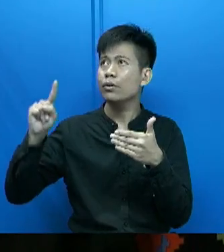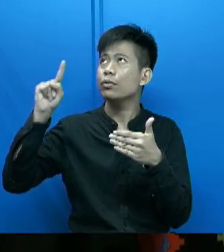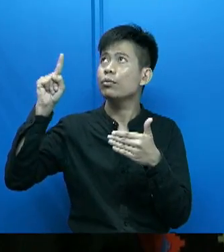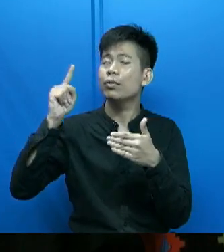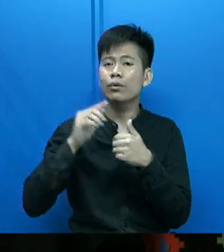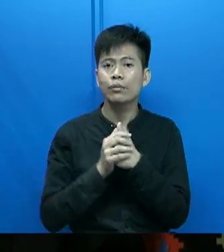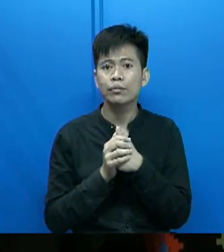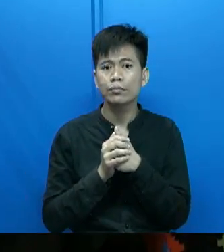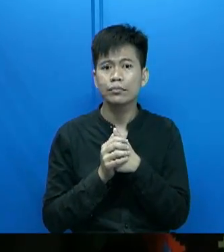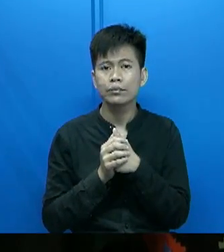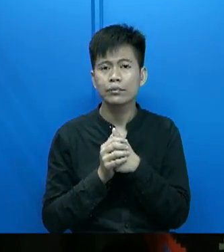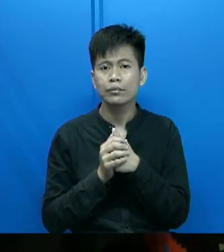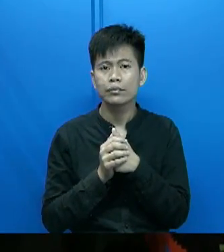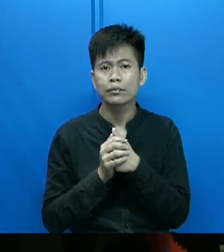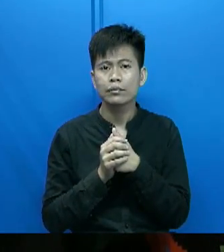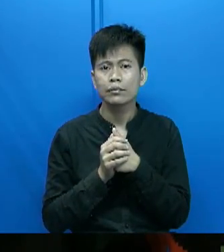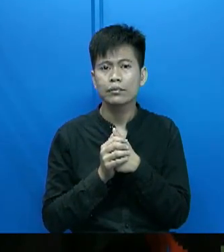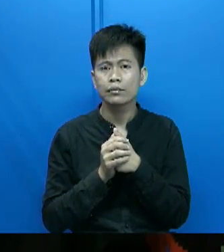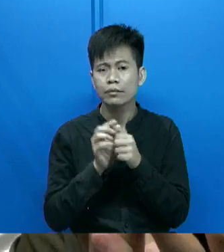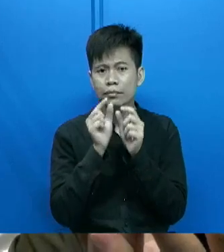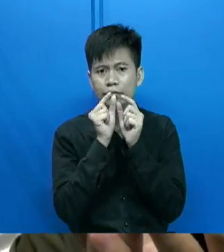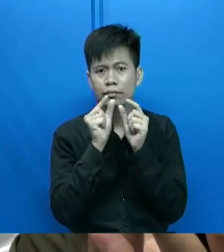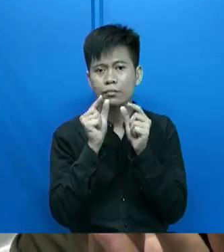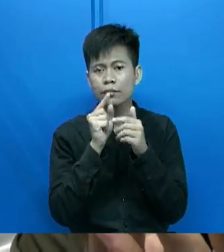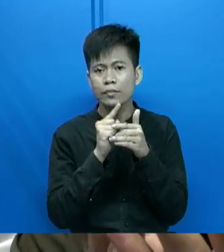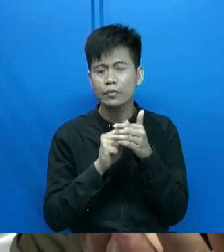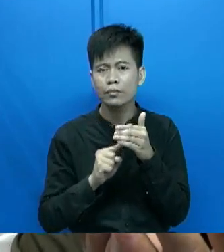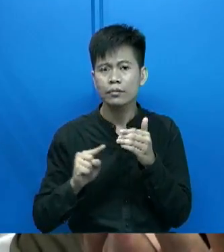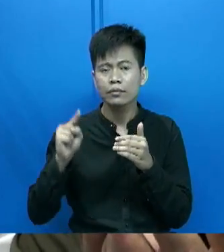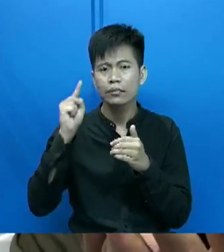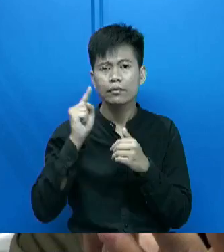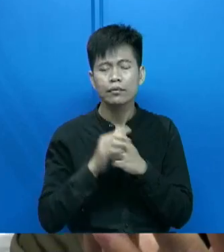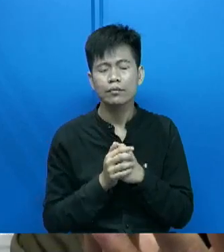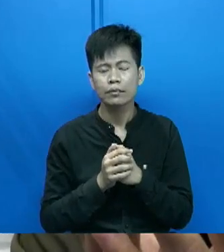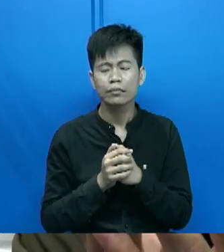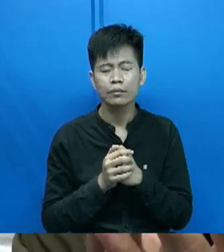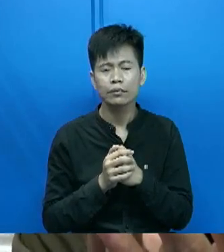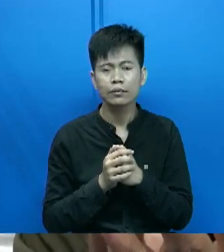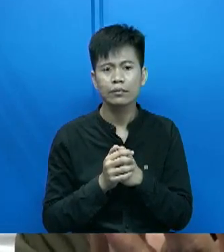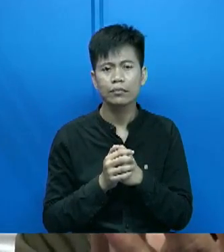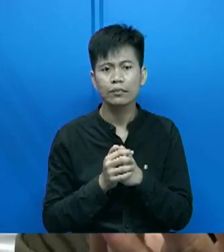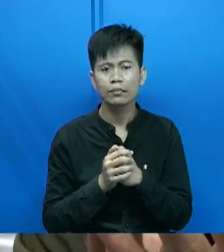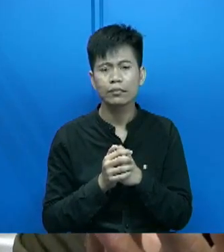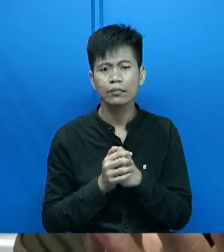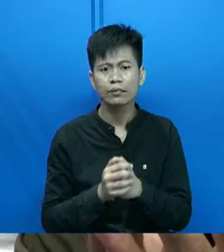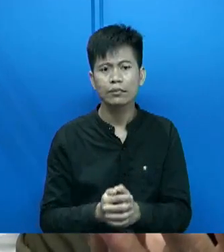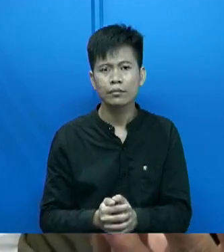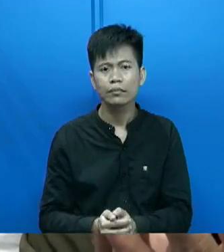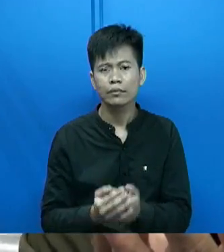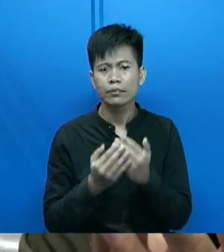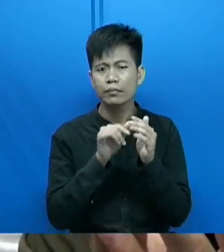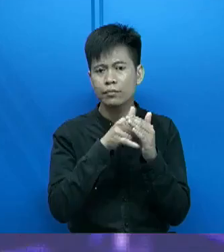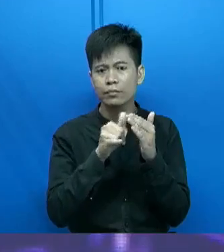illallah. Wajib kalimat Nabi qawlika ya ayyatuhan nafsul mutmainnah irji'i ila rabbika